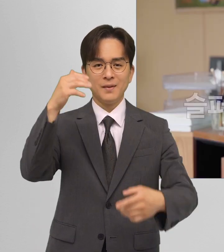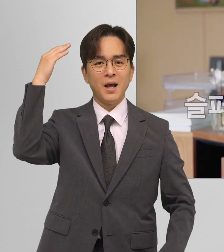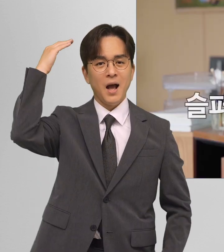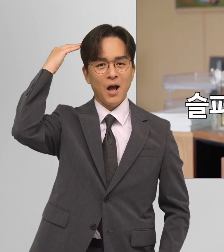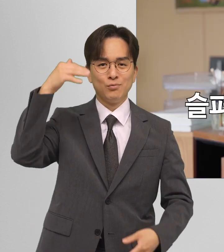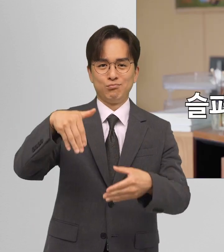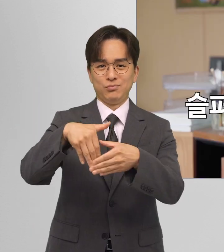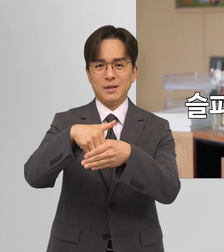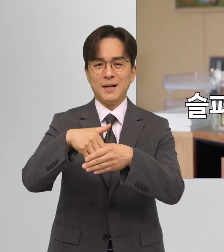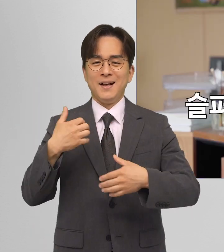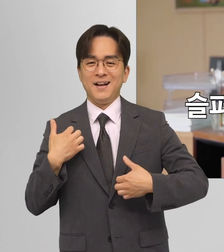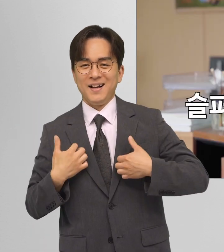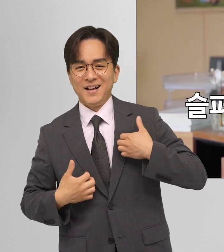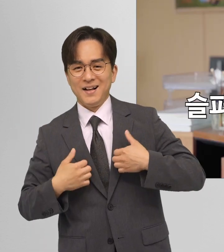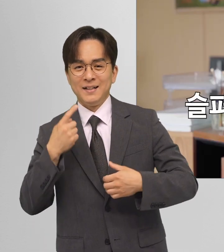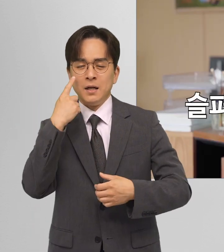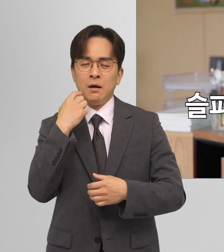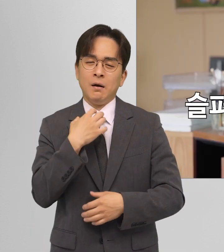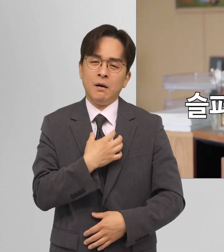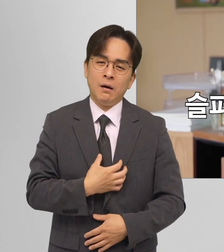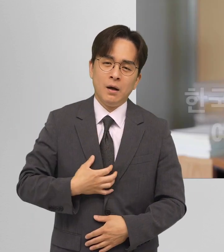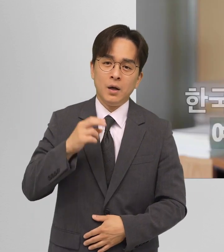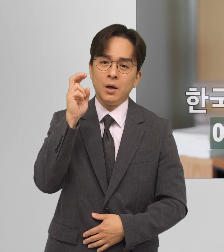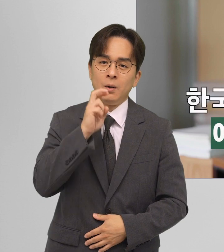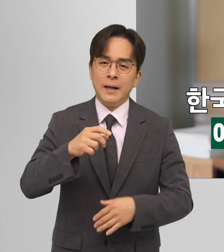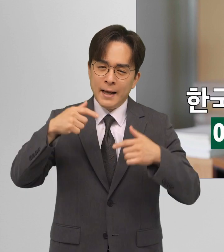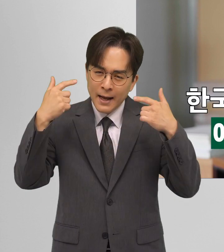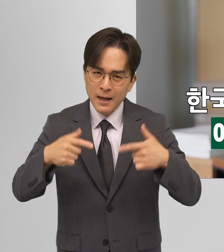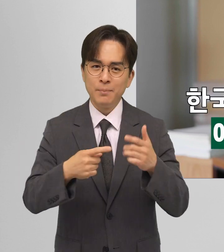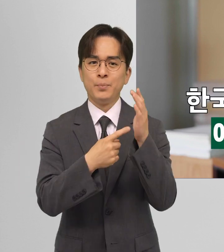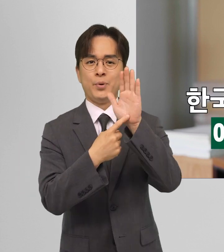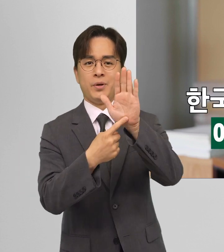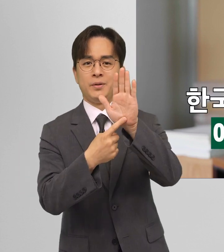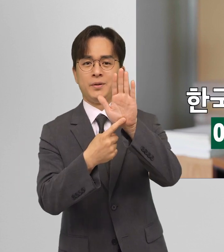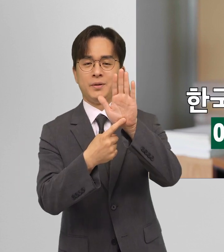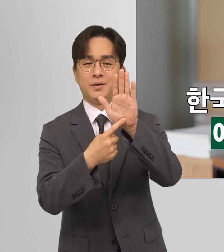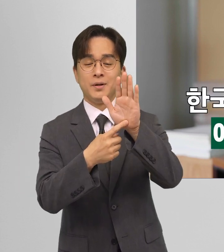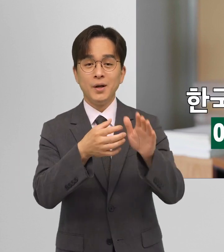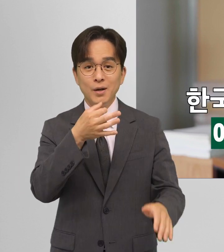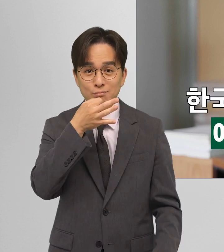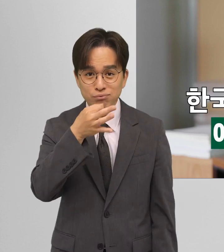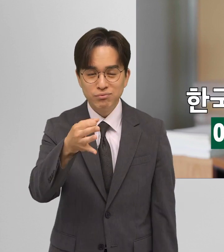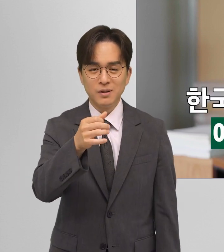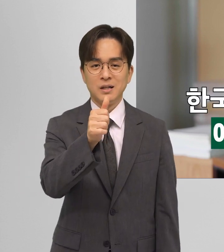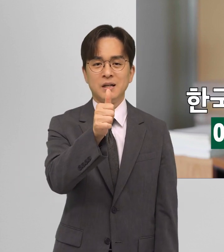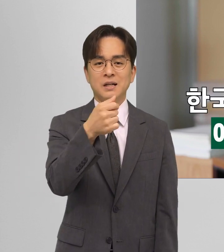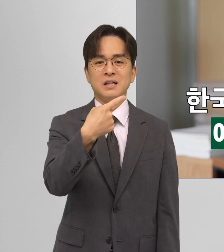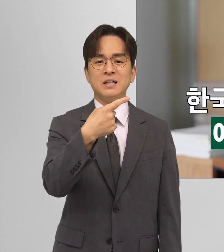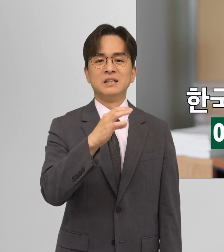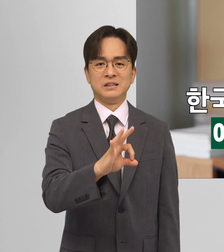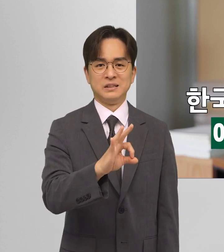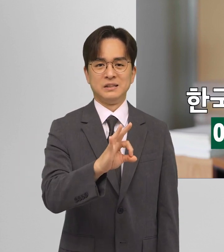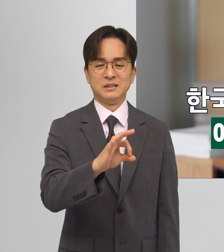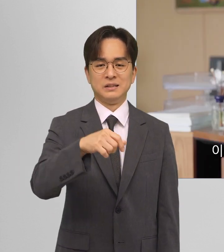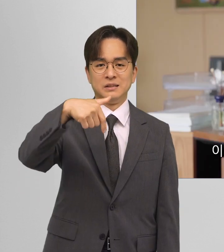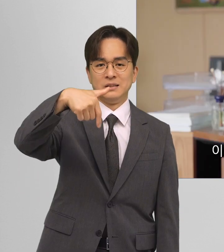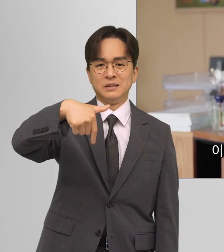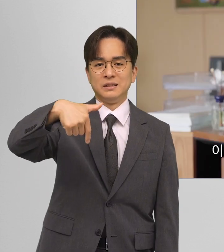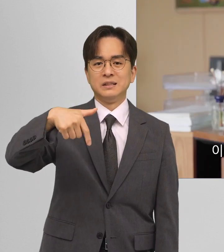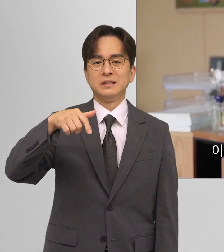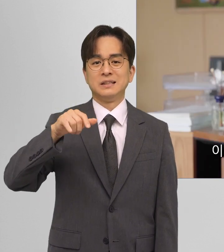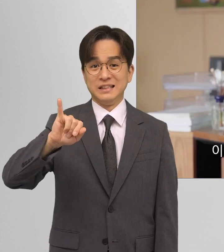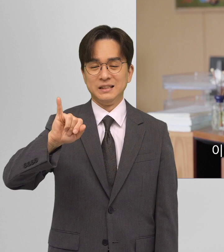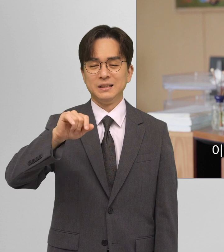번째로 슬퍼도 노래하고 기뻐도 노래하고, 그런 예술적인 그런 흥, 예술적인 끼,